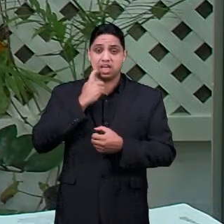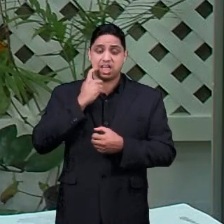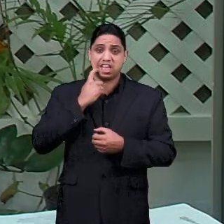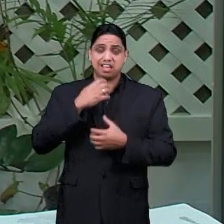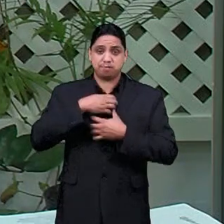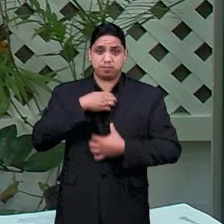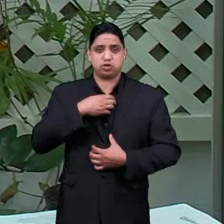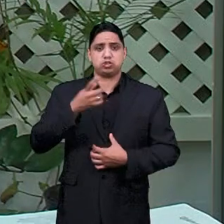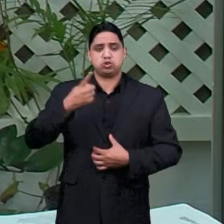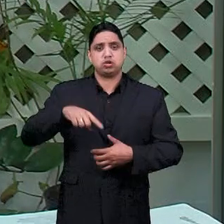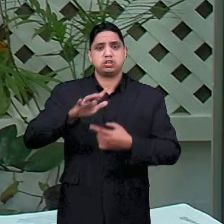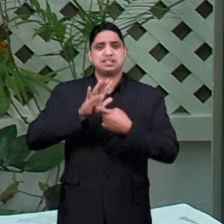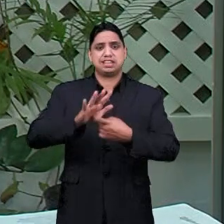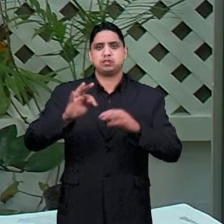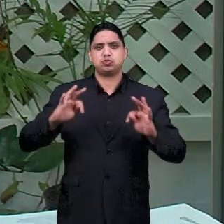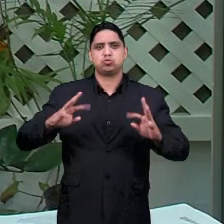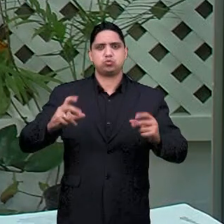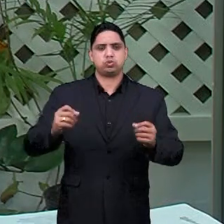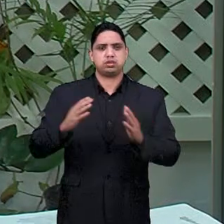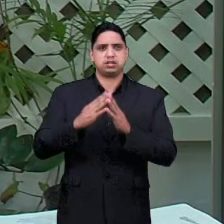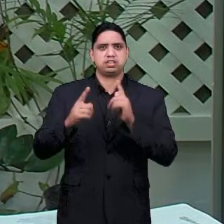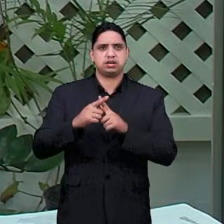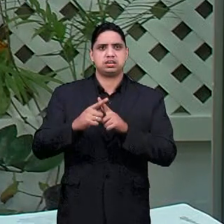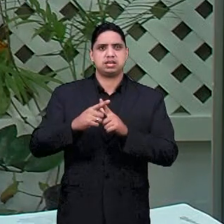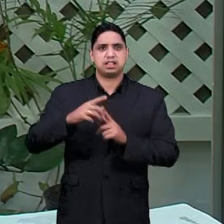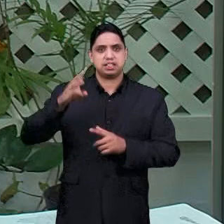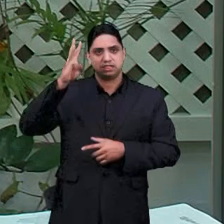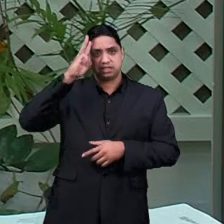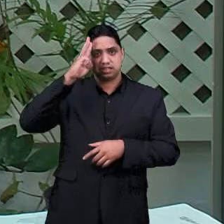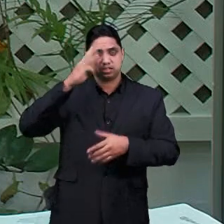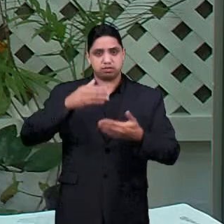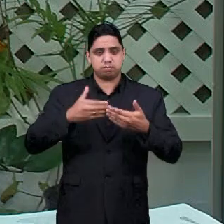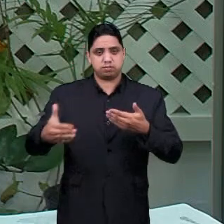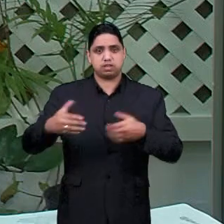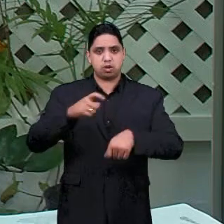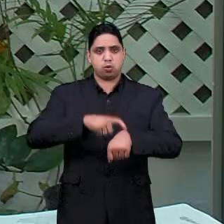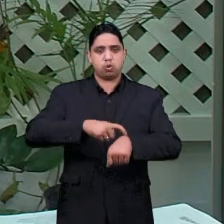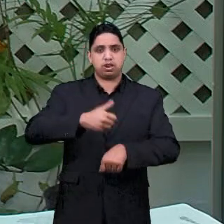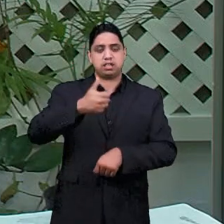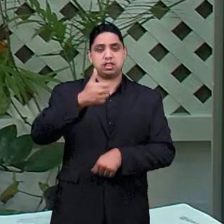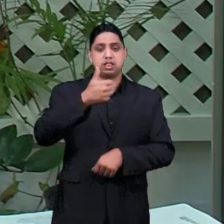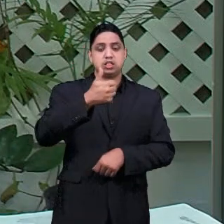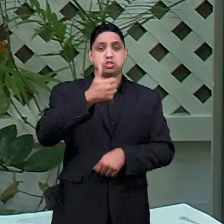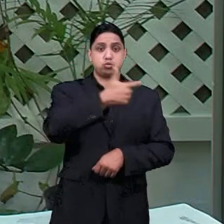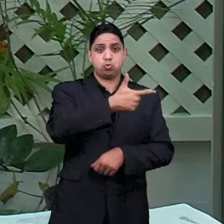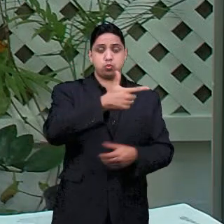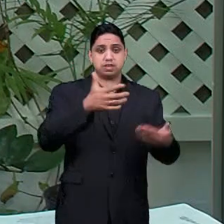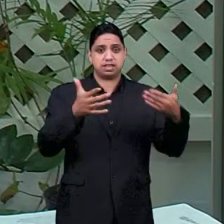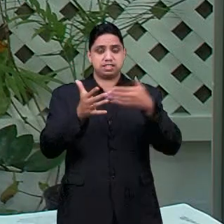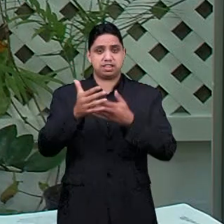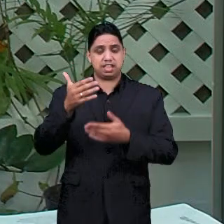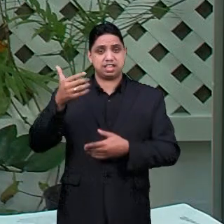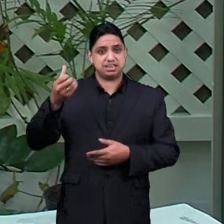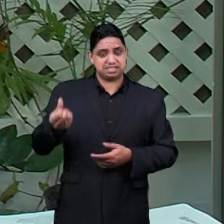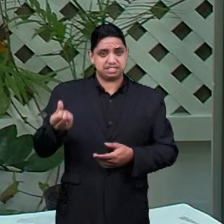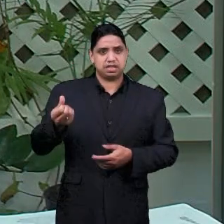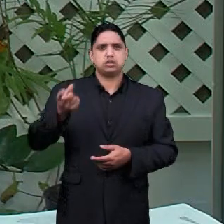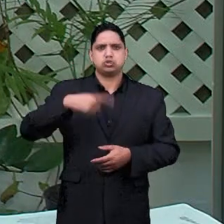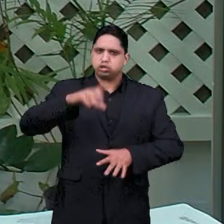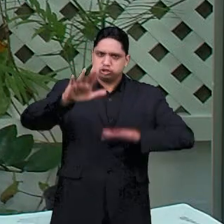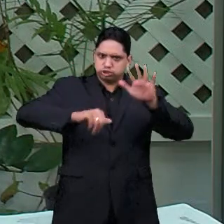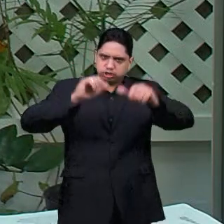a apporté aux ouvriers. Nous allons apporter à toute église, mardi, à partir de 14